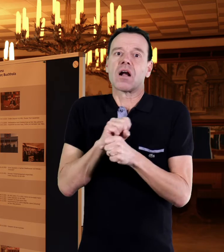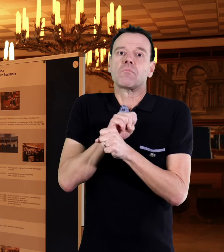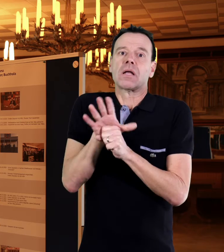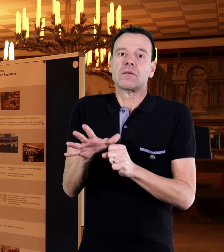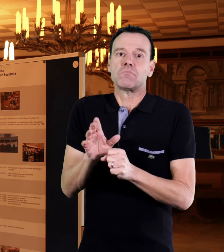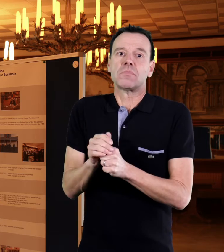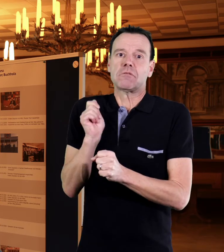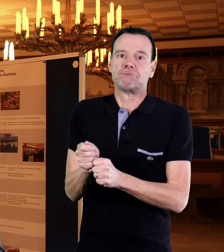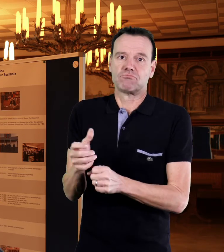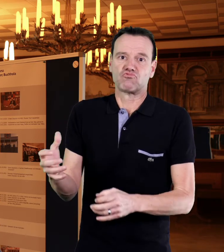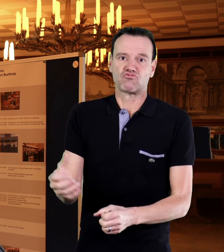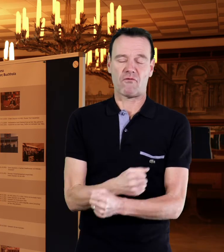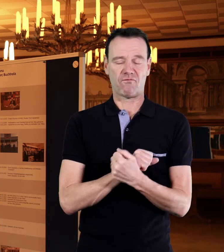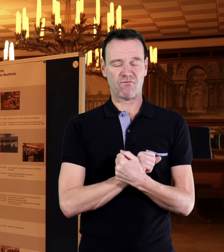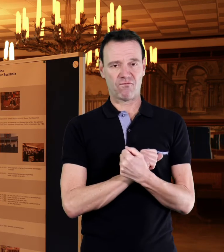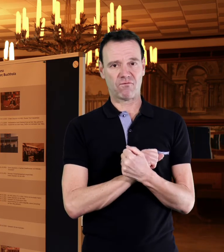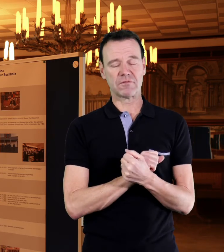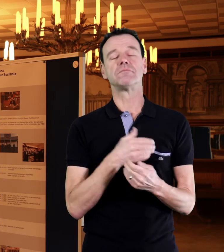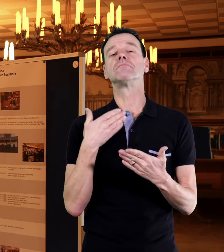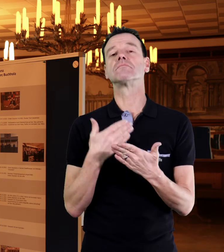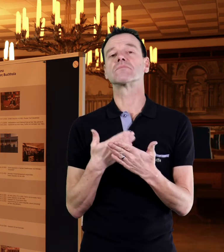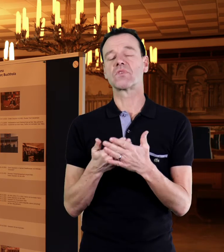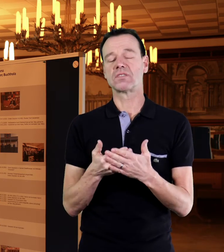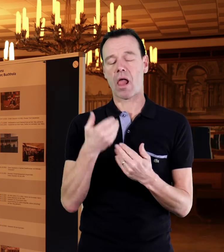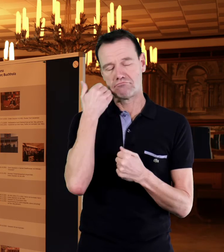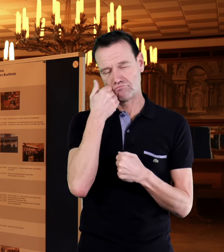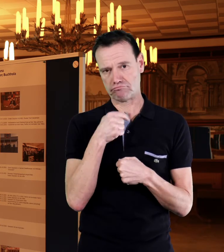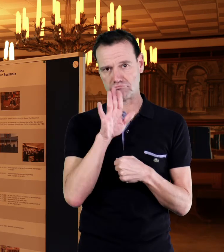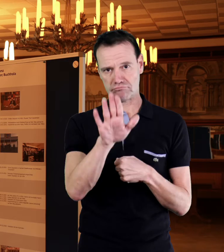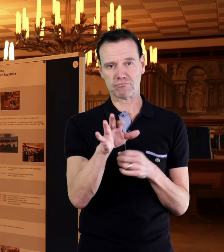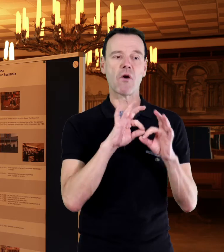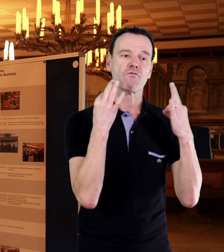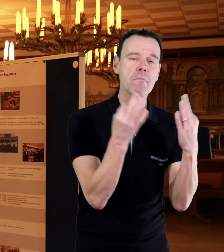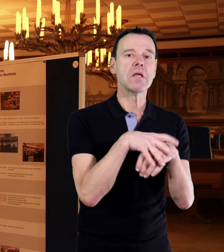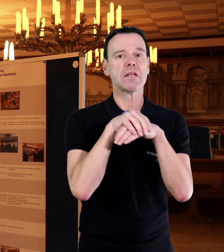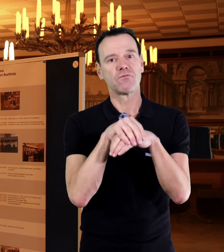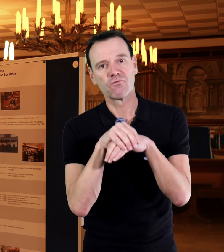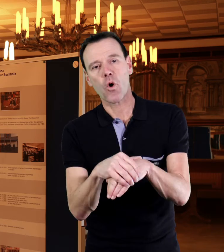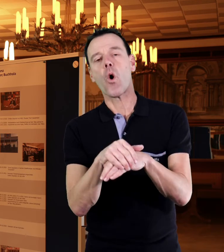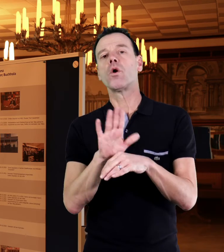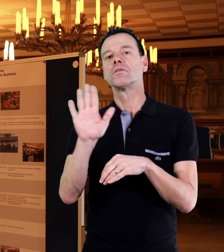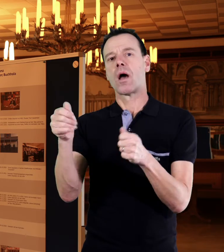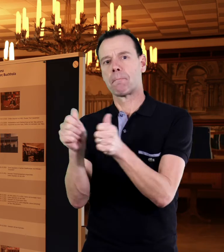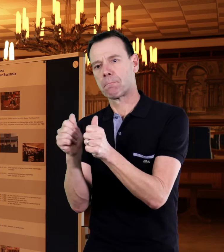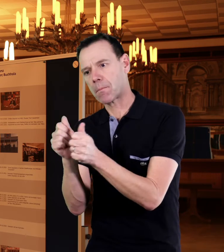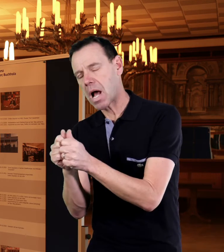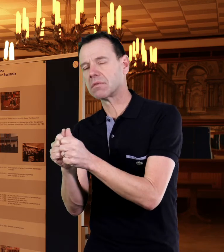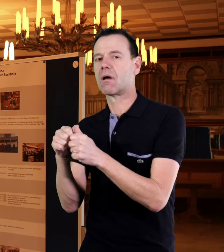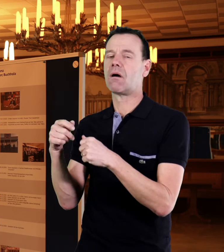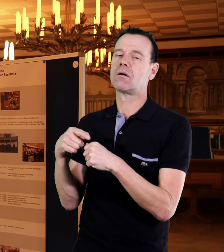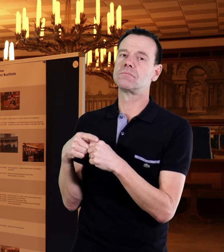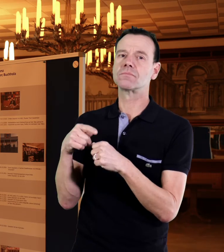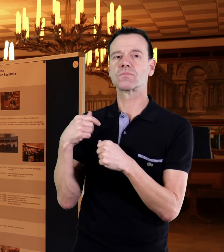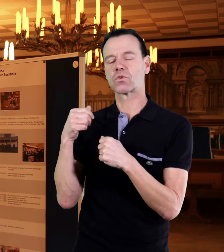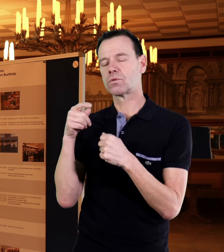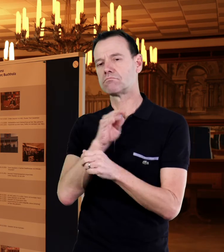Pandemiebewältigung. Deshalb bitte ich Sie, Ihre Familien, Ihre Freundinnen und Freunde, Ihre Partnerinnen und Partner